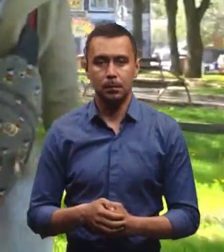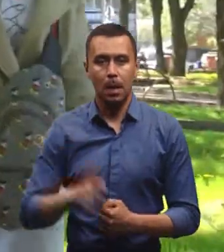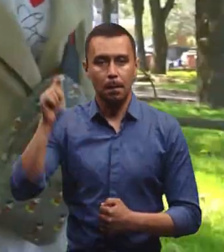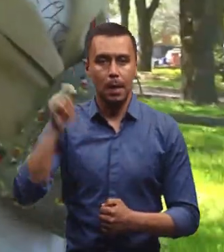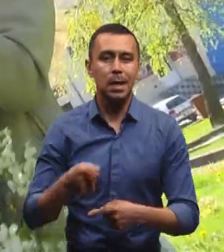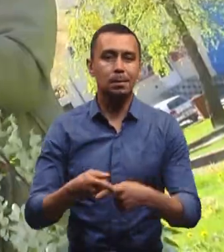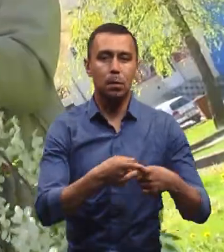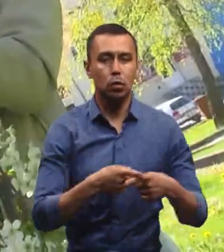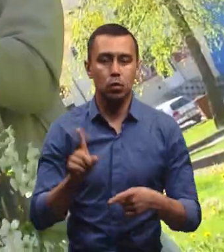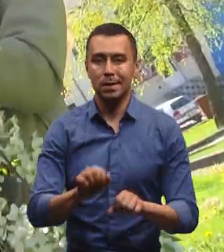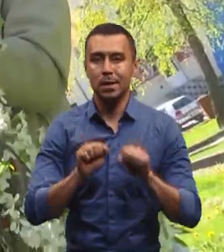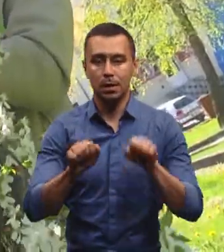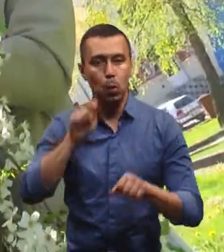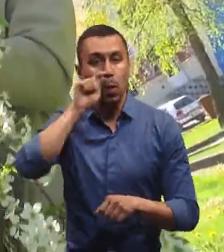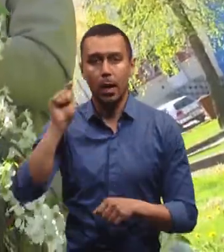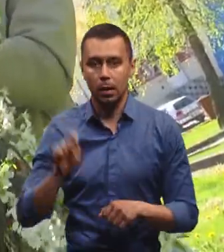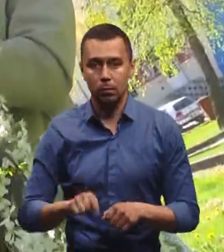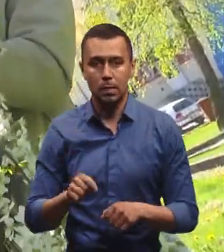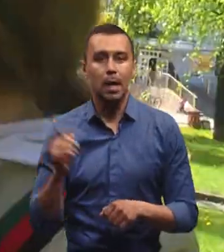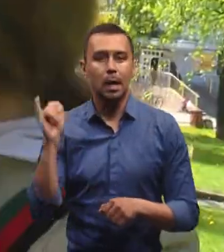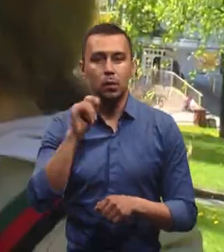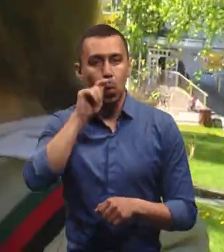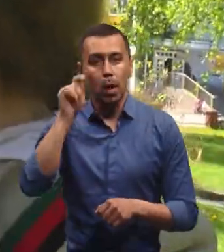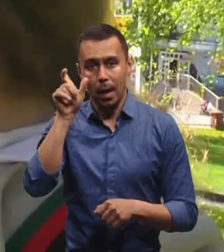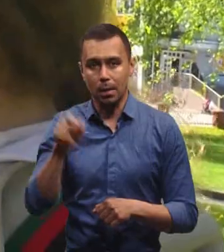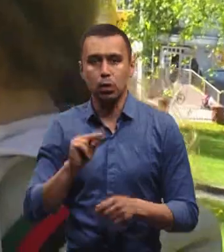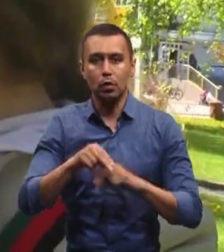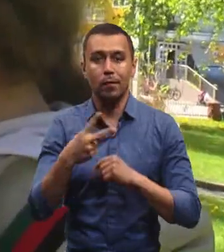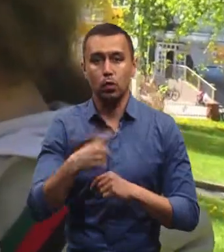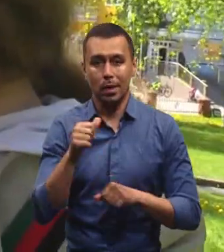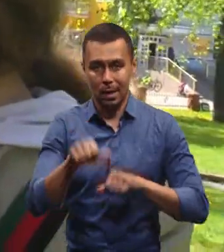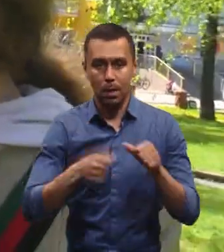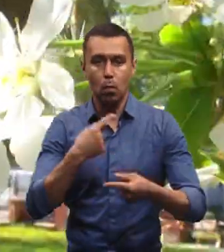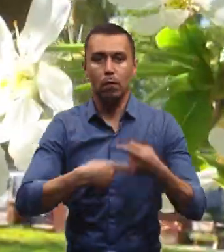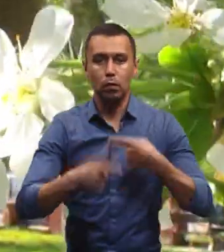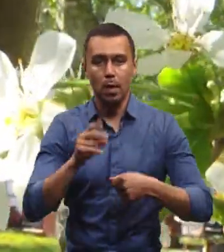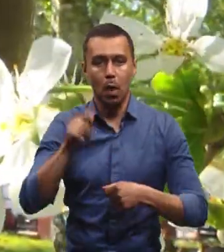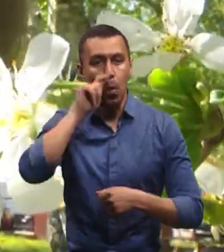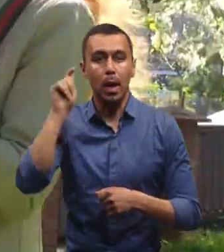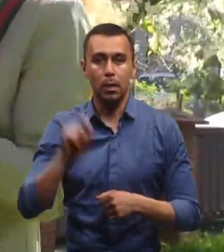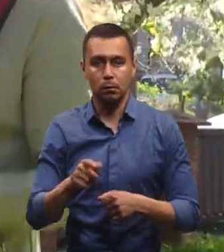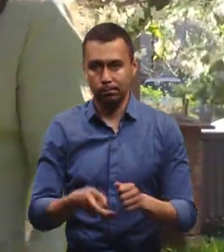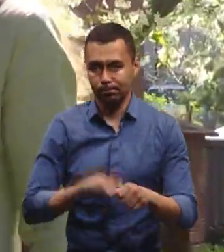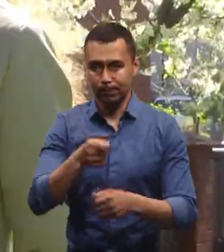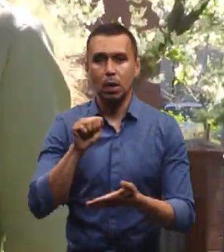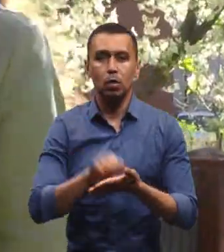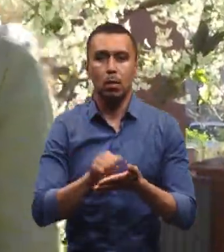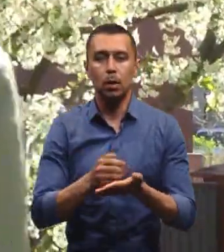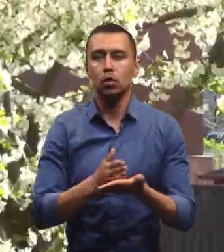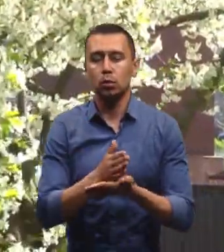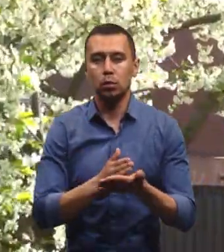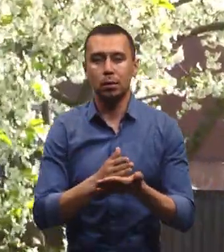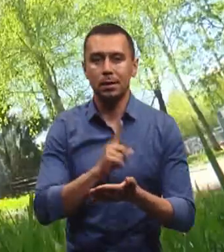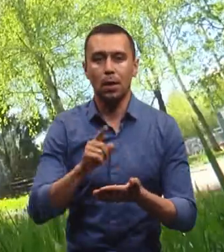Приїхала з Білорусі, аби захищати країну. Історія українки, яка через 21 рік повернулася на батьківщину та подала документи на службу